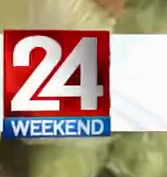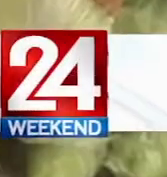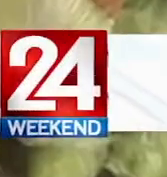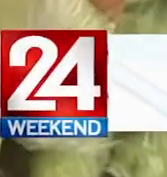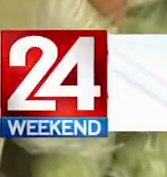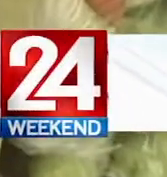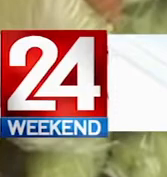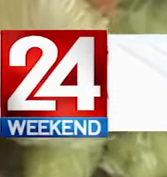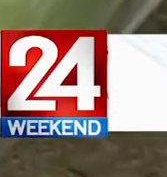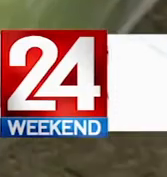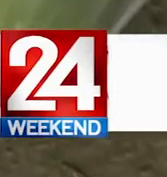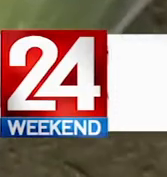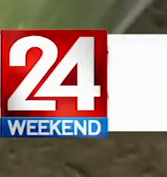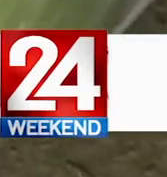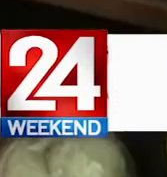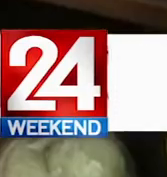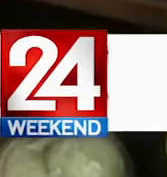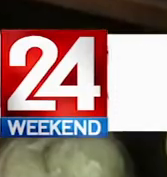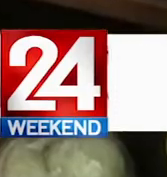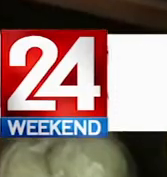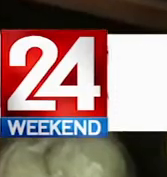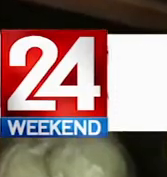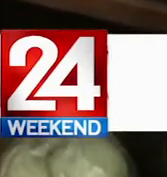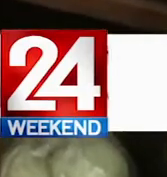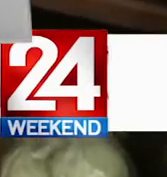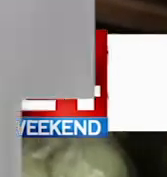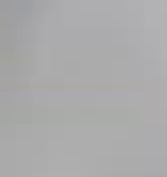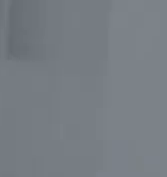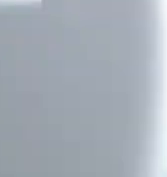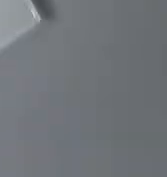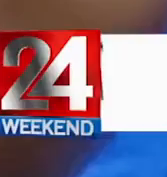Supply ng gulay sa Benguet, nagkukulang na rin.